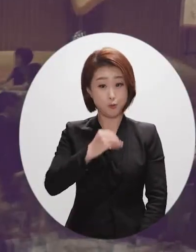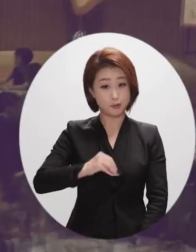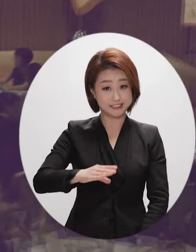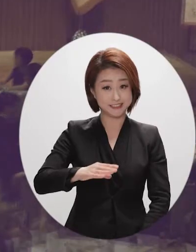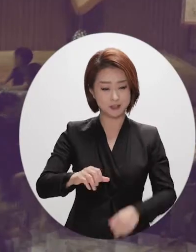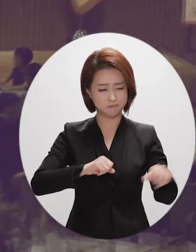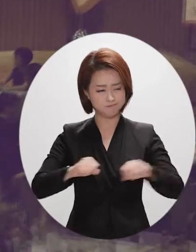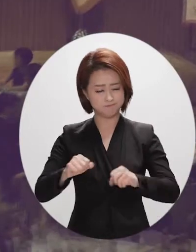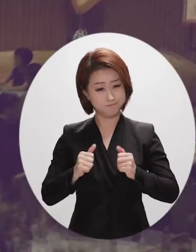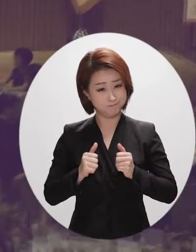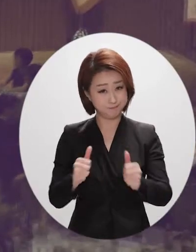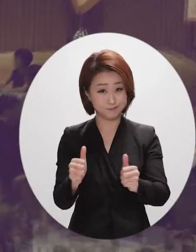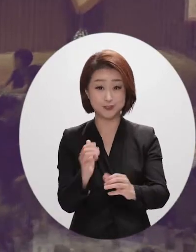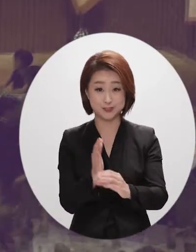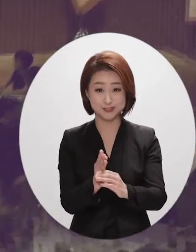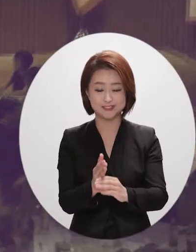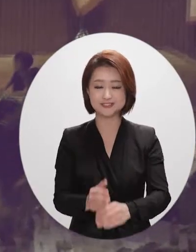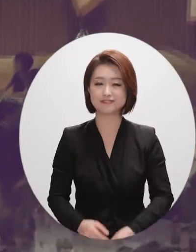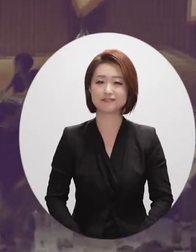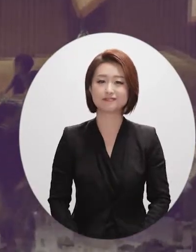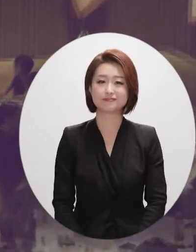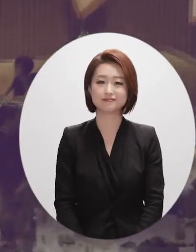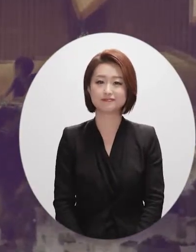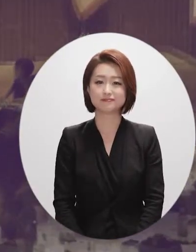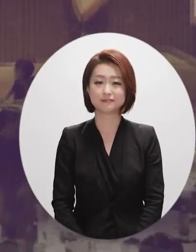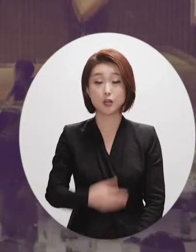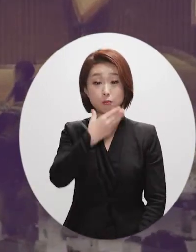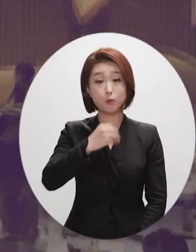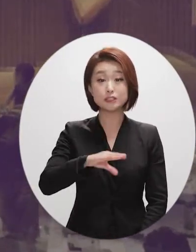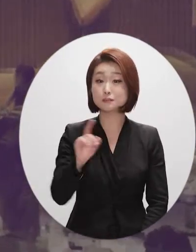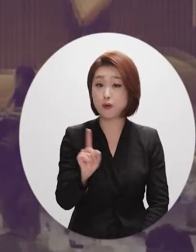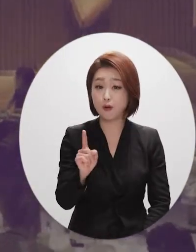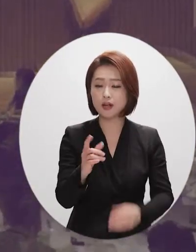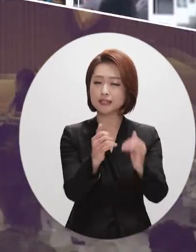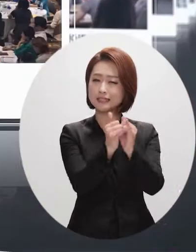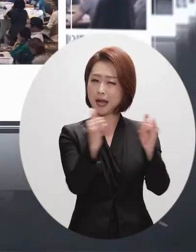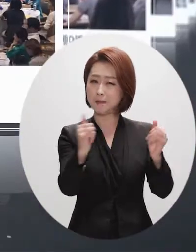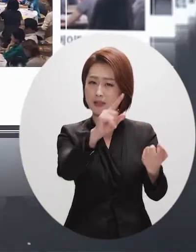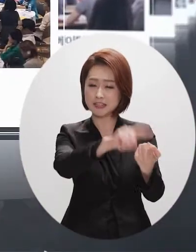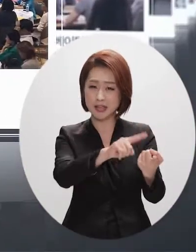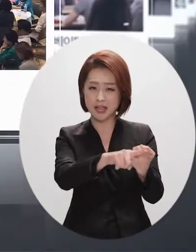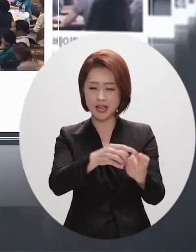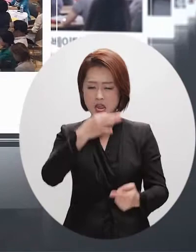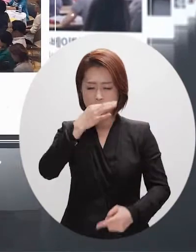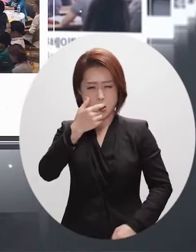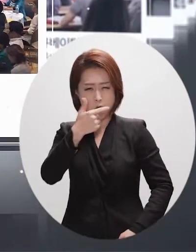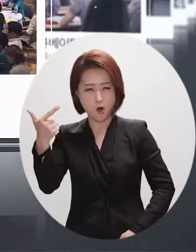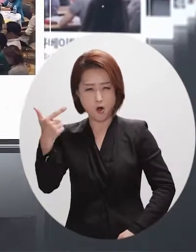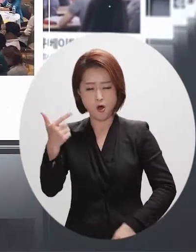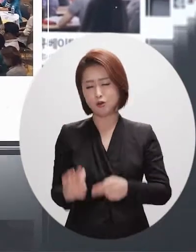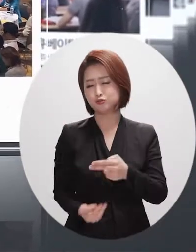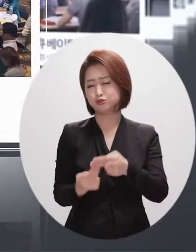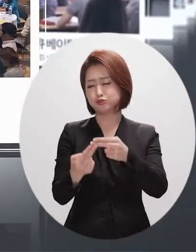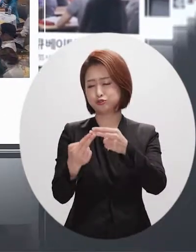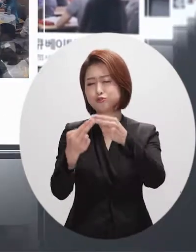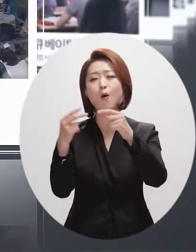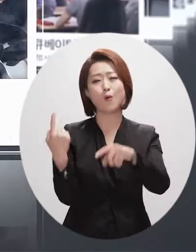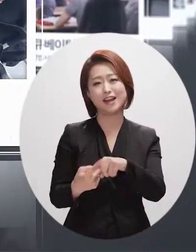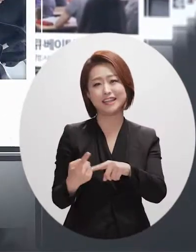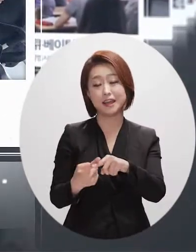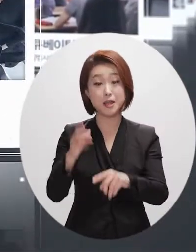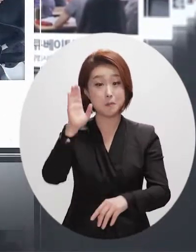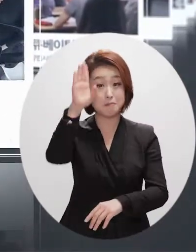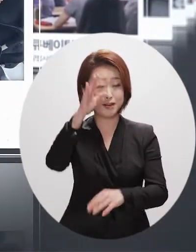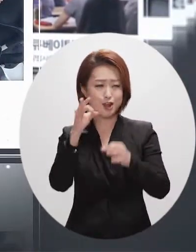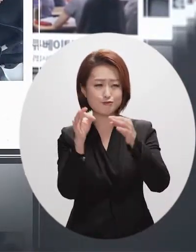서울 복지가 역동적으로 움직이고 있습니다 복지는 인간에 대한 가장 높은 이율의